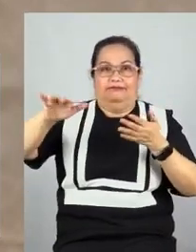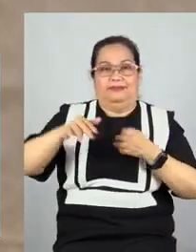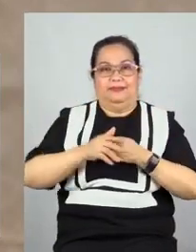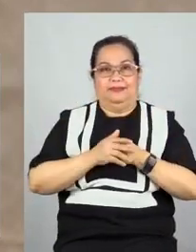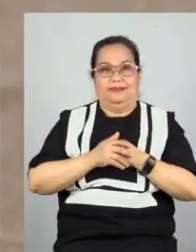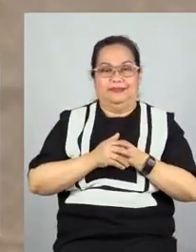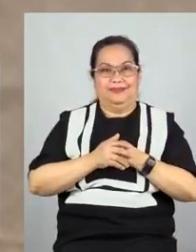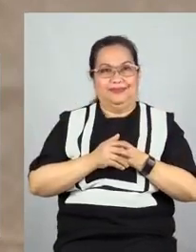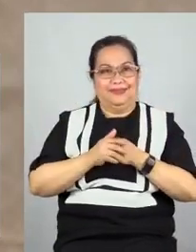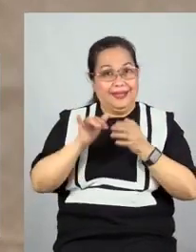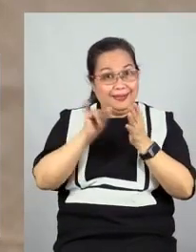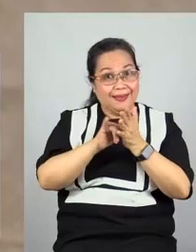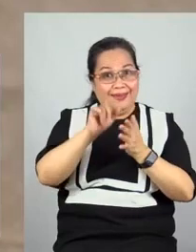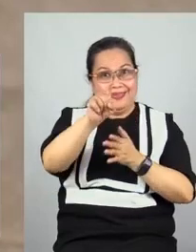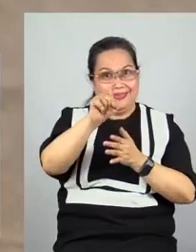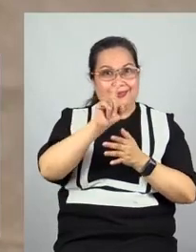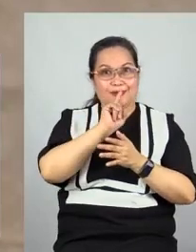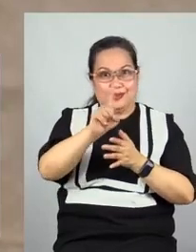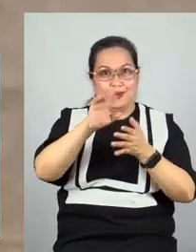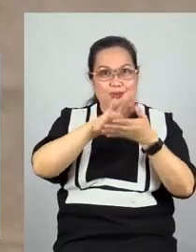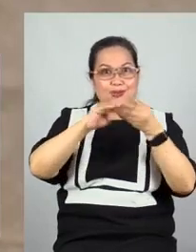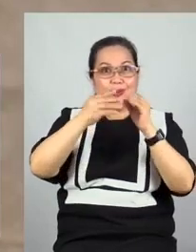Yan po ang kwento ng Pasko.